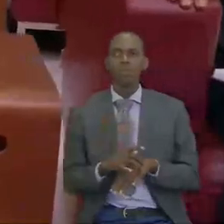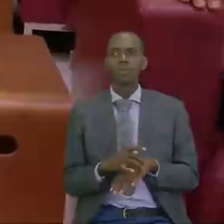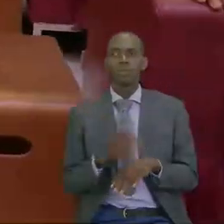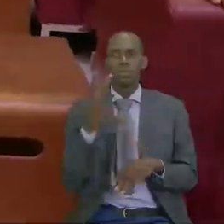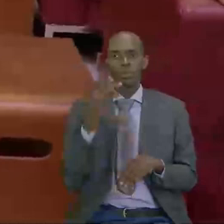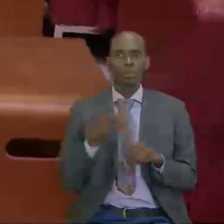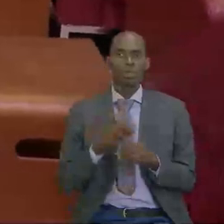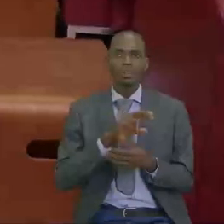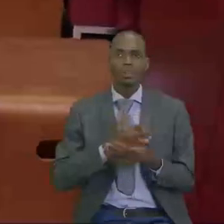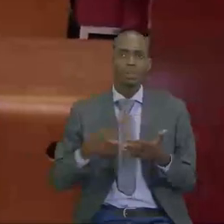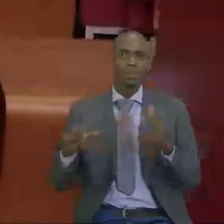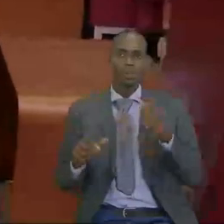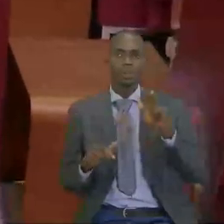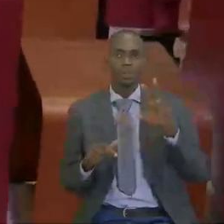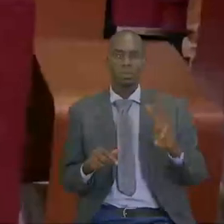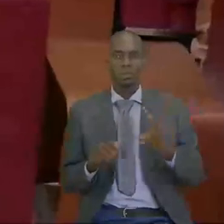36.